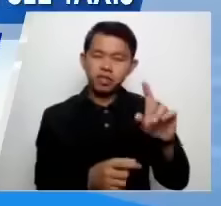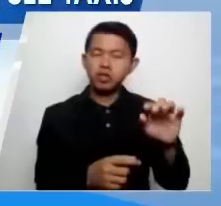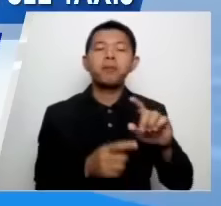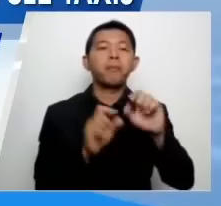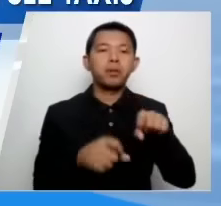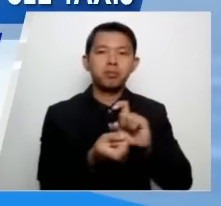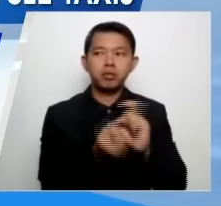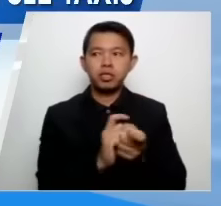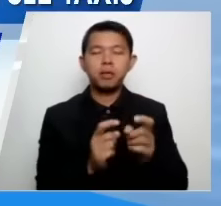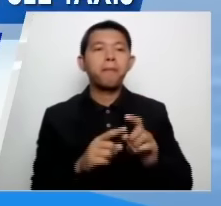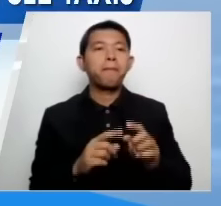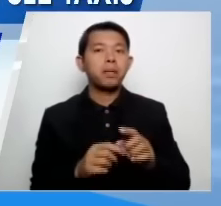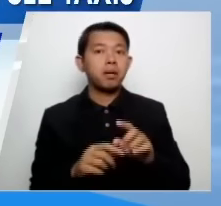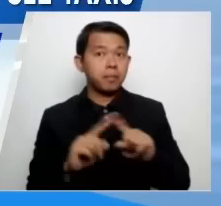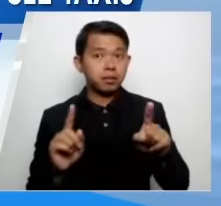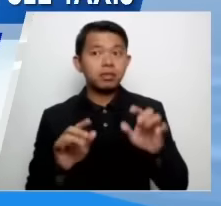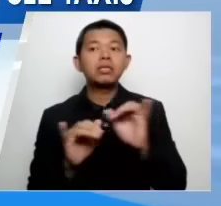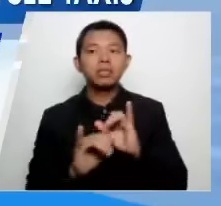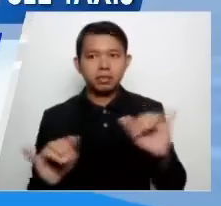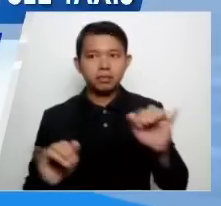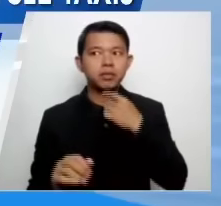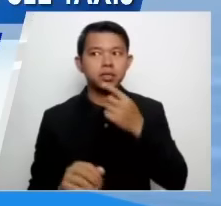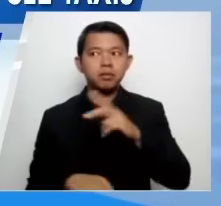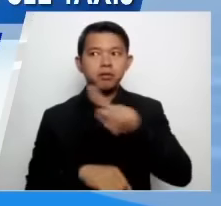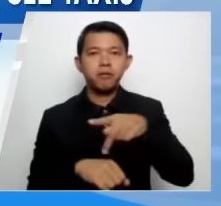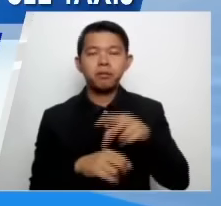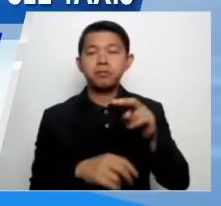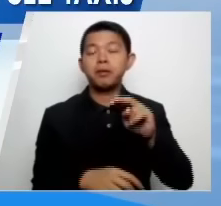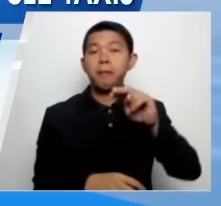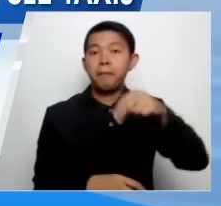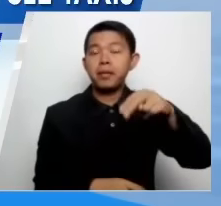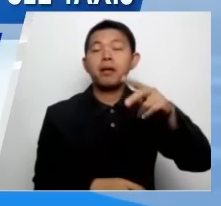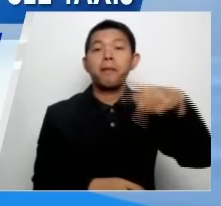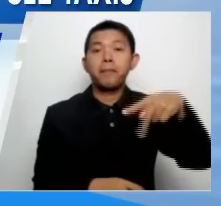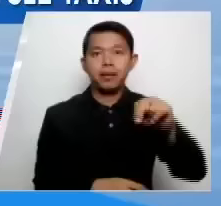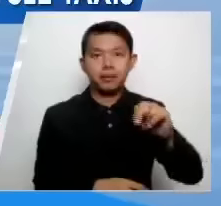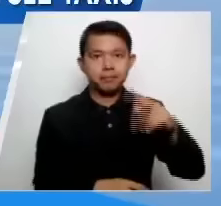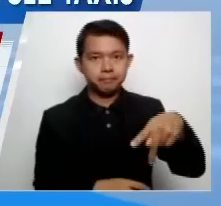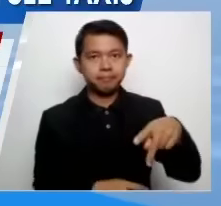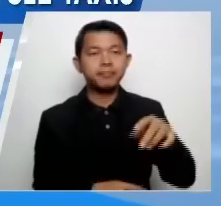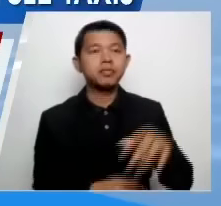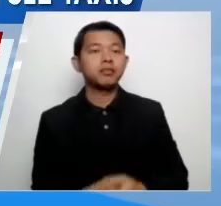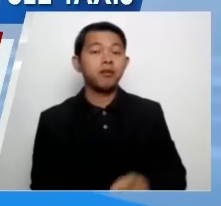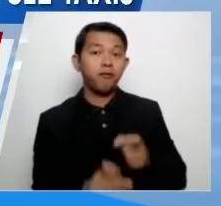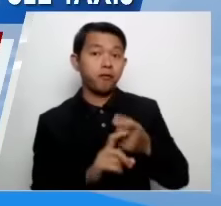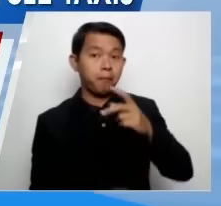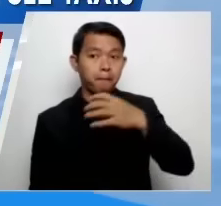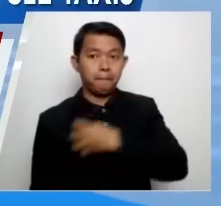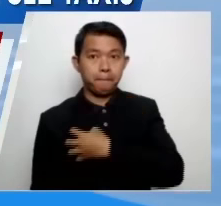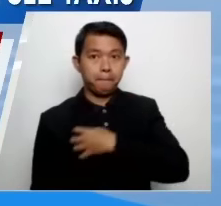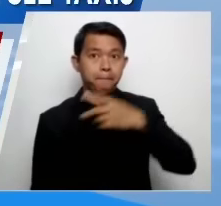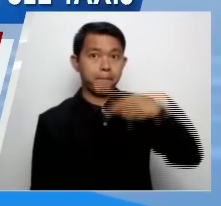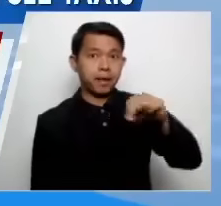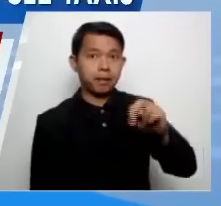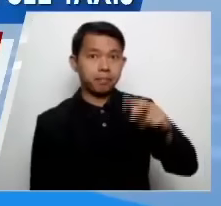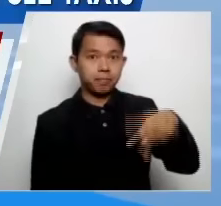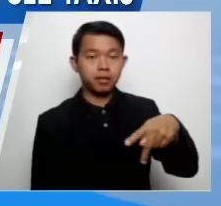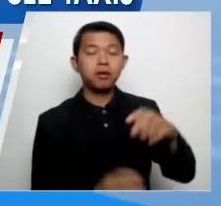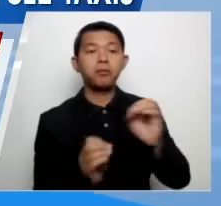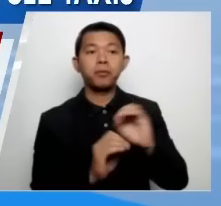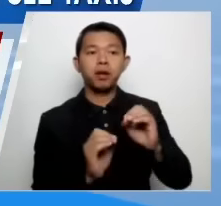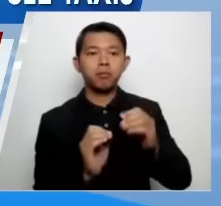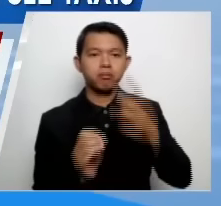Ganon din ang sabi ng Philippine National Police. On the part of the PNP, sir, we have not seen any document or list